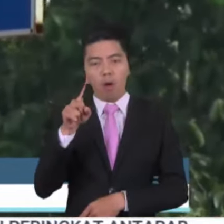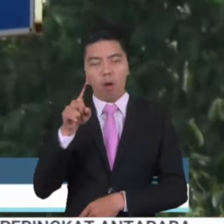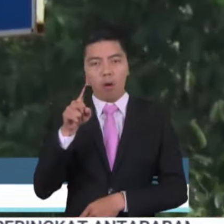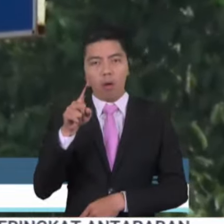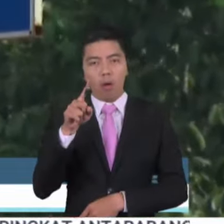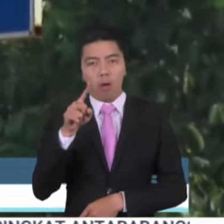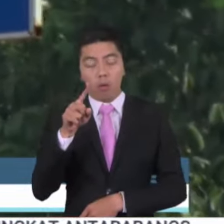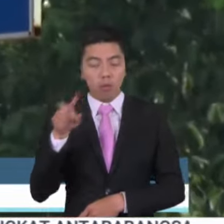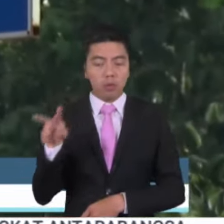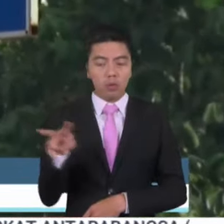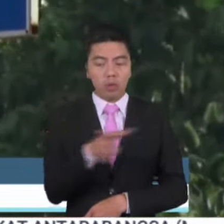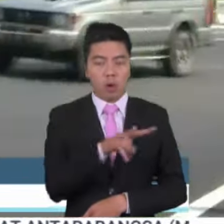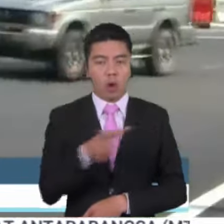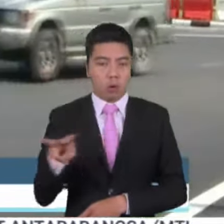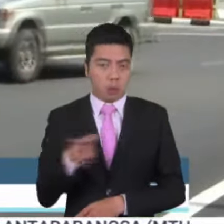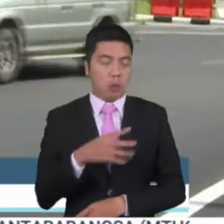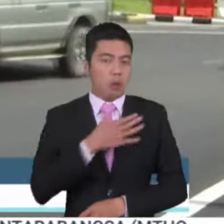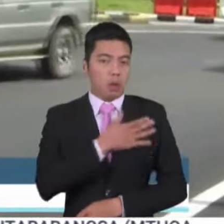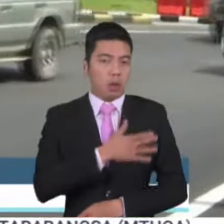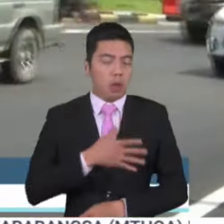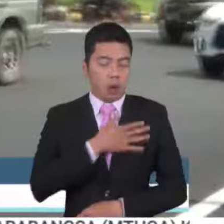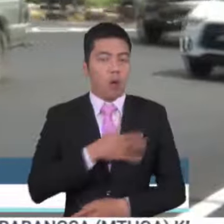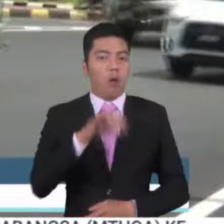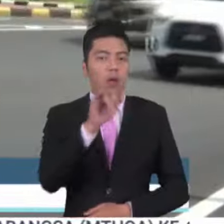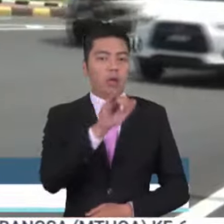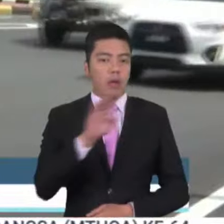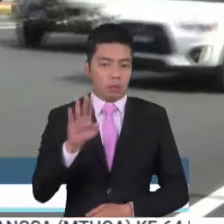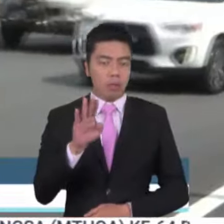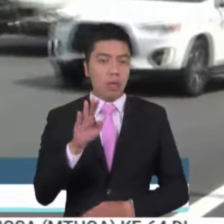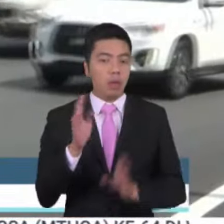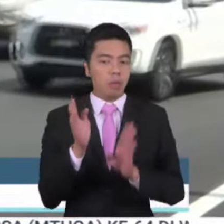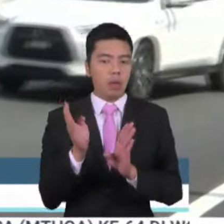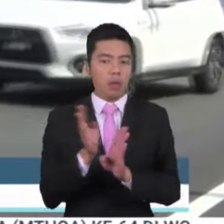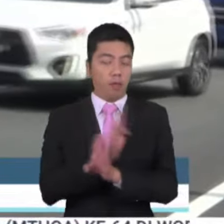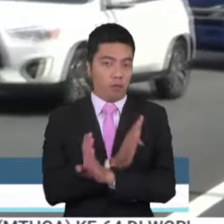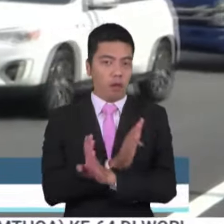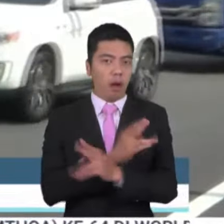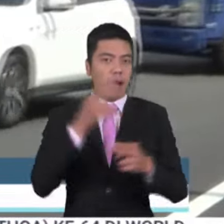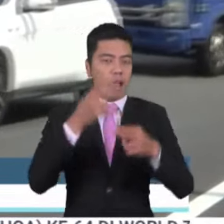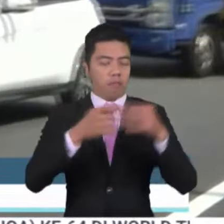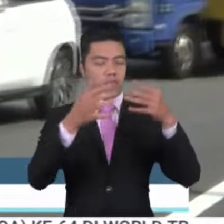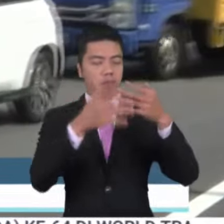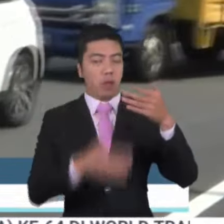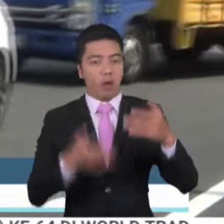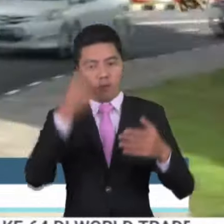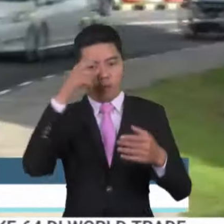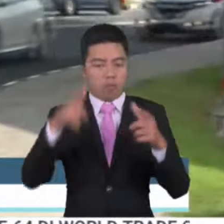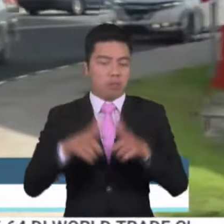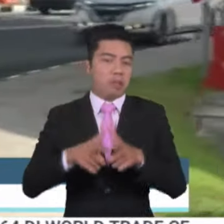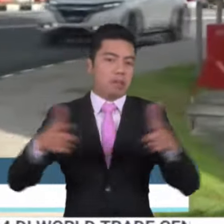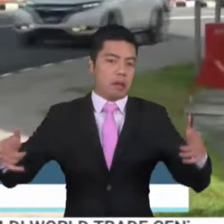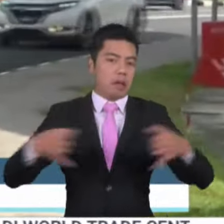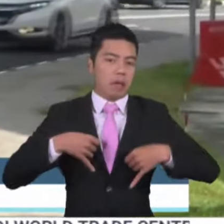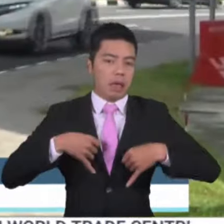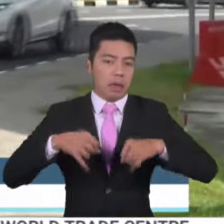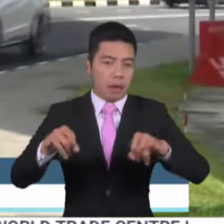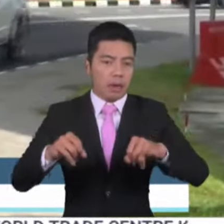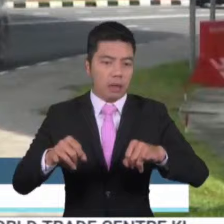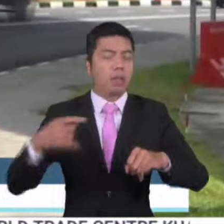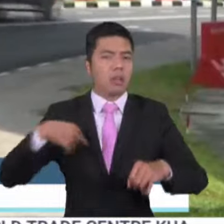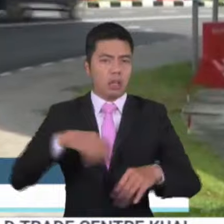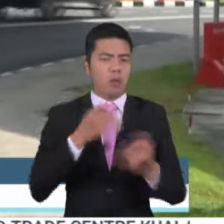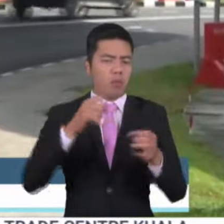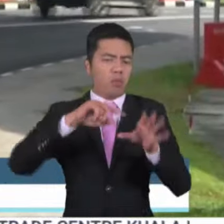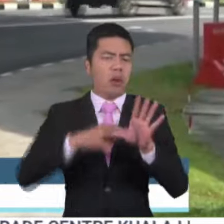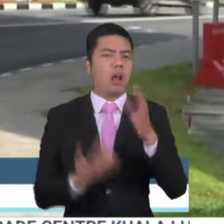dua-dua permohonan YB. Kelulusan telah diberi sebelum penamaan calon lagi untuk pembesaran kiri dan kanan lorong. Sebenarnya kita nak